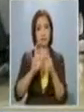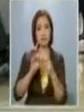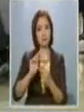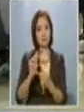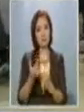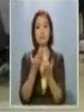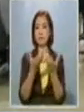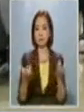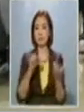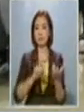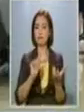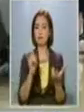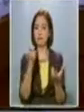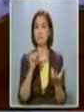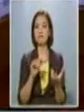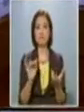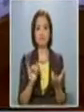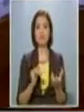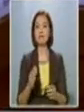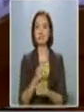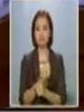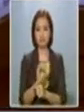การร่างรัฐธรรมนูญฉบับใหม่ค่ะ